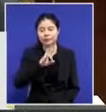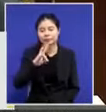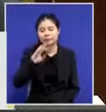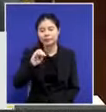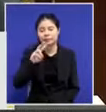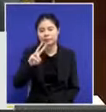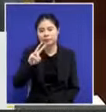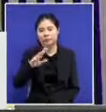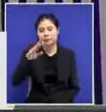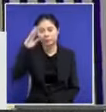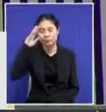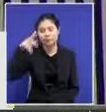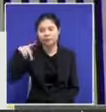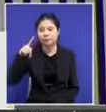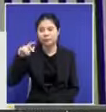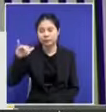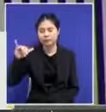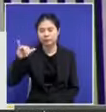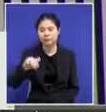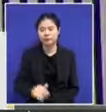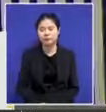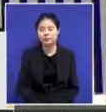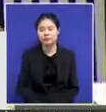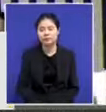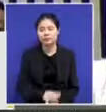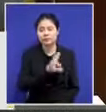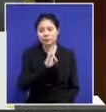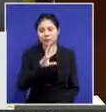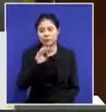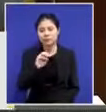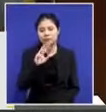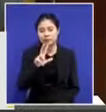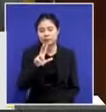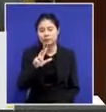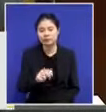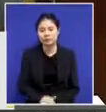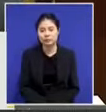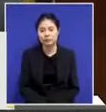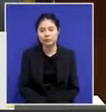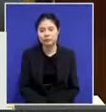น พลเอกประยุทธ์จันทร์โอชาครับ 743นายเอก